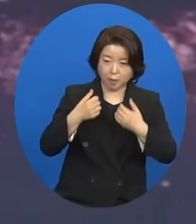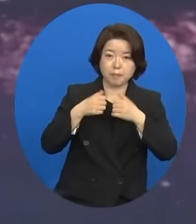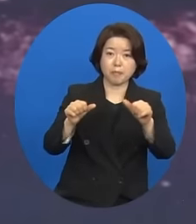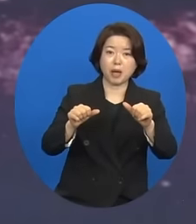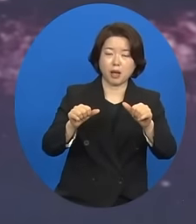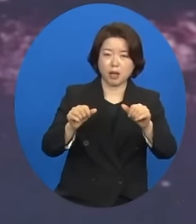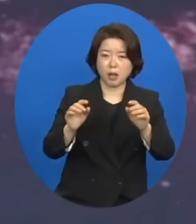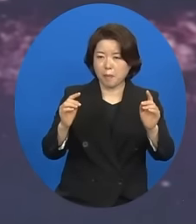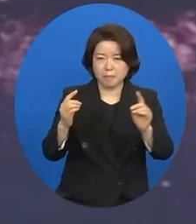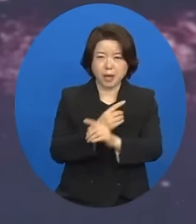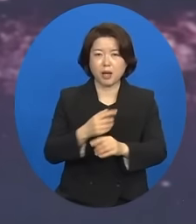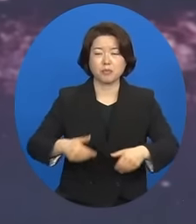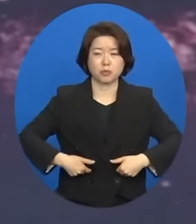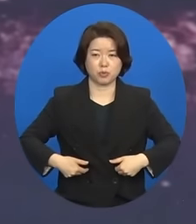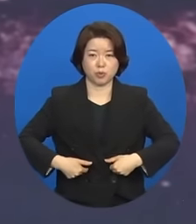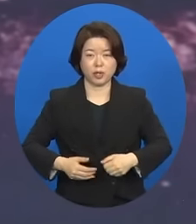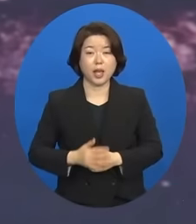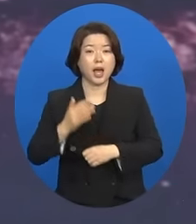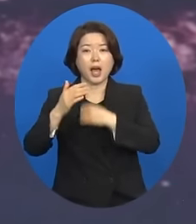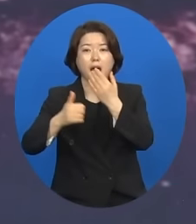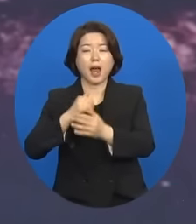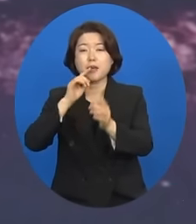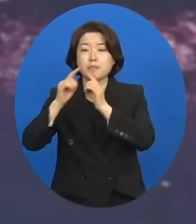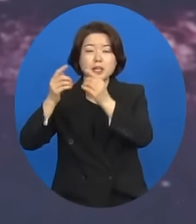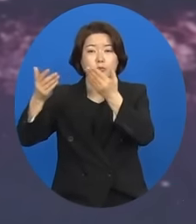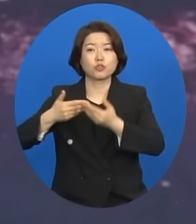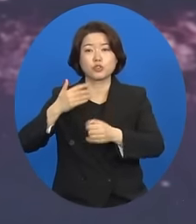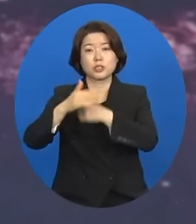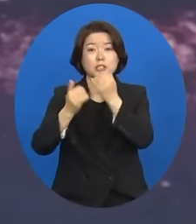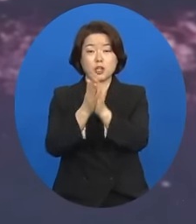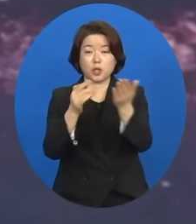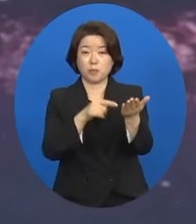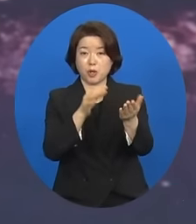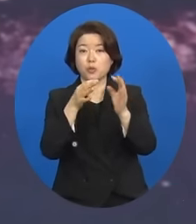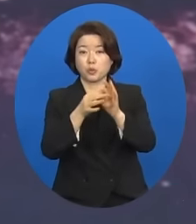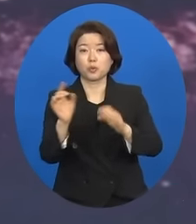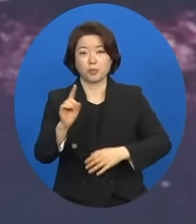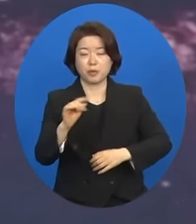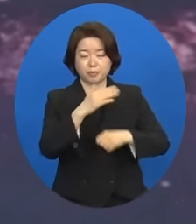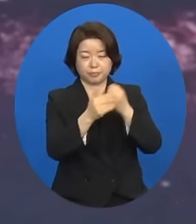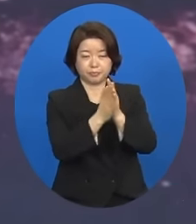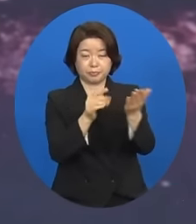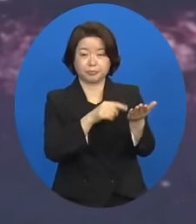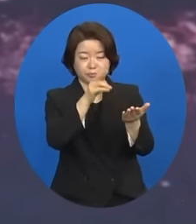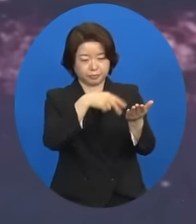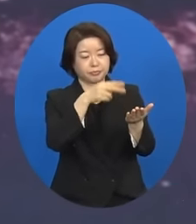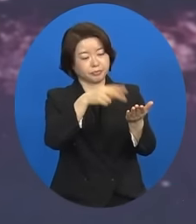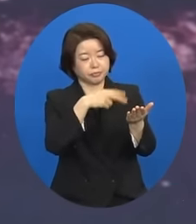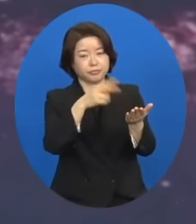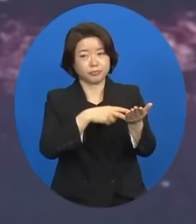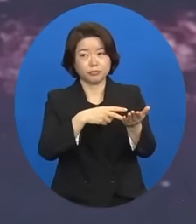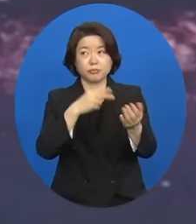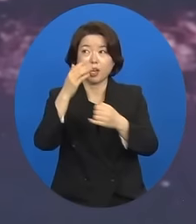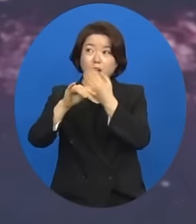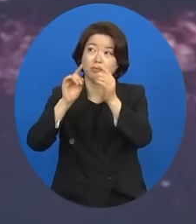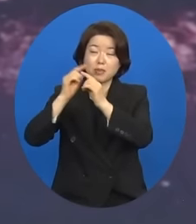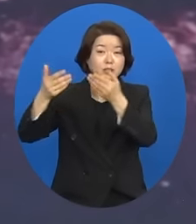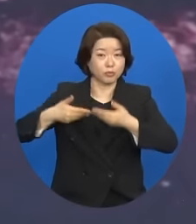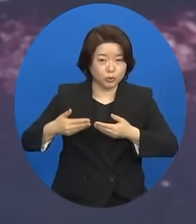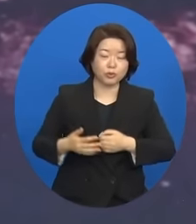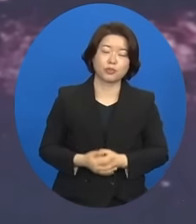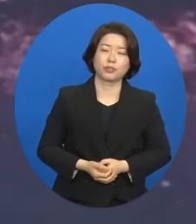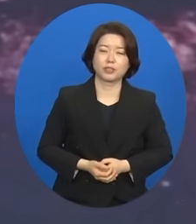자 하나님께서 우리에게 말씀하신 통로가 성경 말씀이 있죠 성경 말씀을 통해서 우리가 읽다가 말씀을 우리에게 주십니다